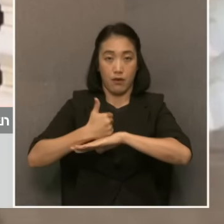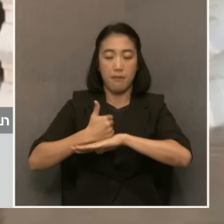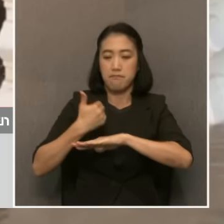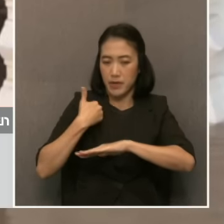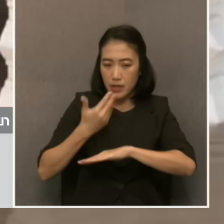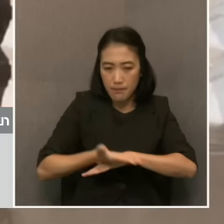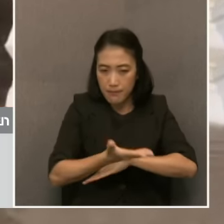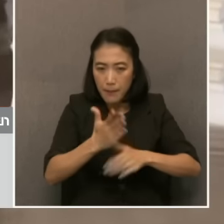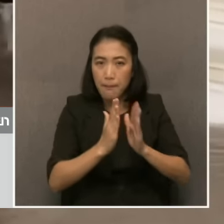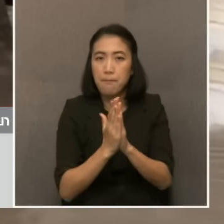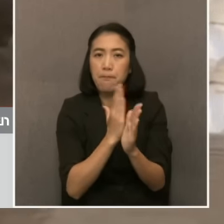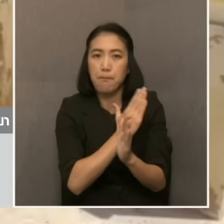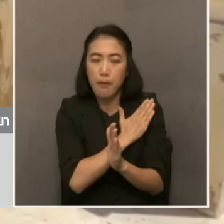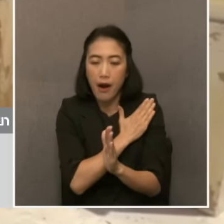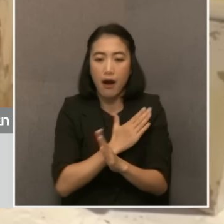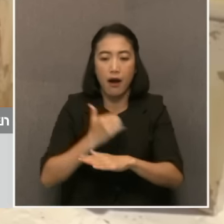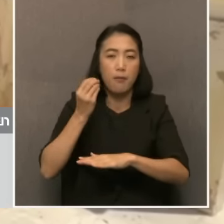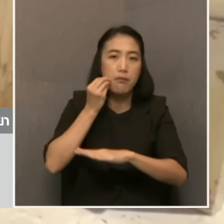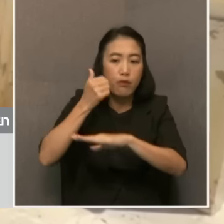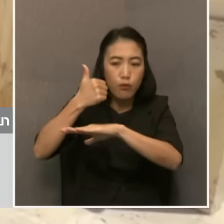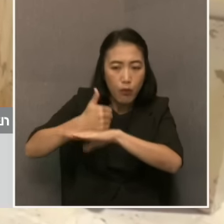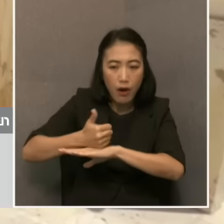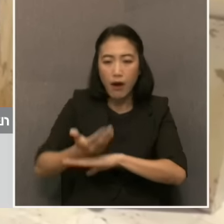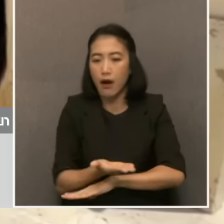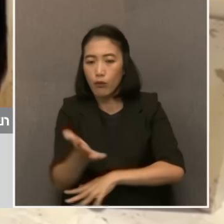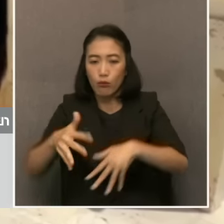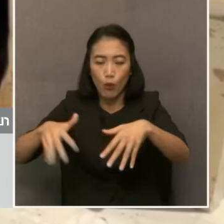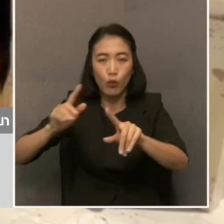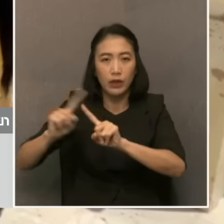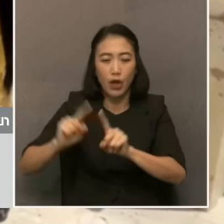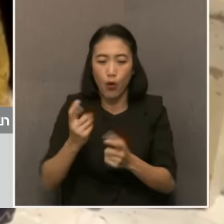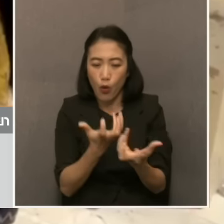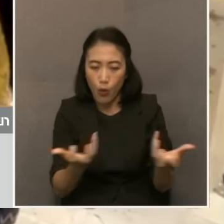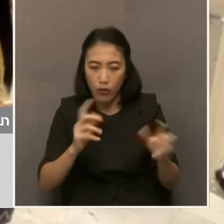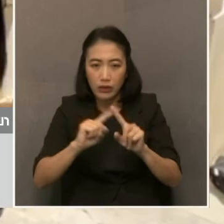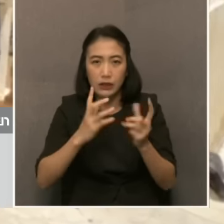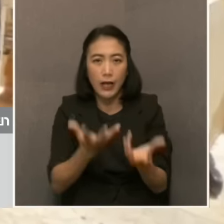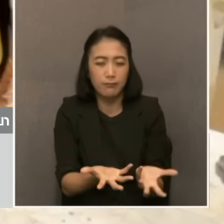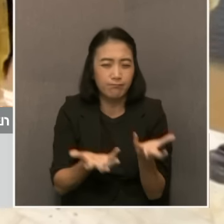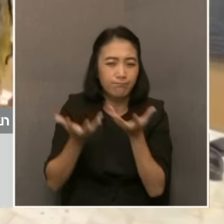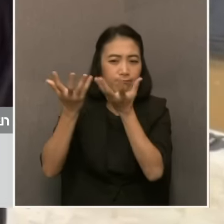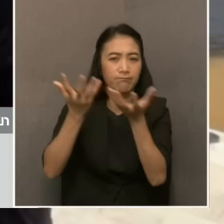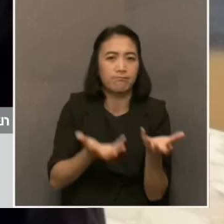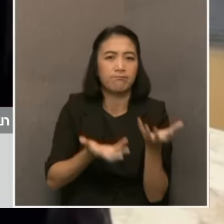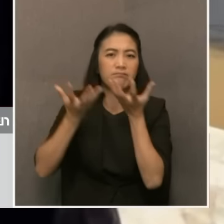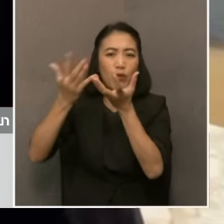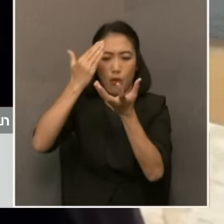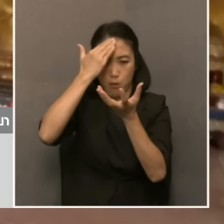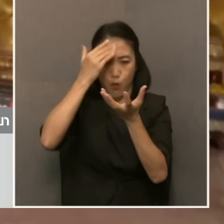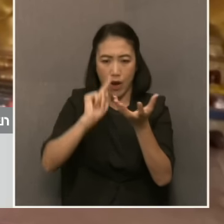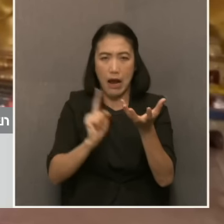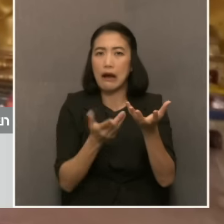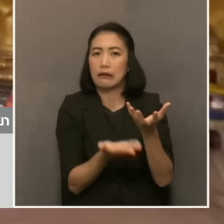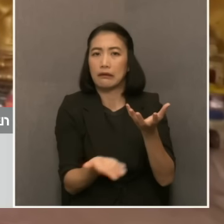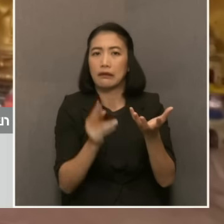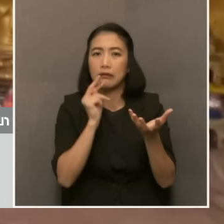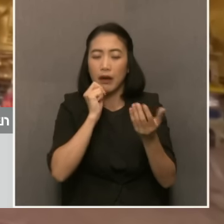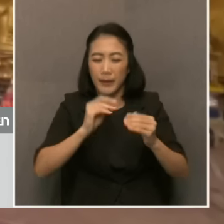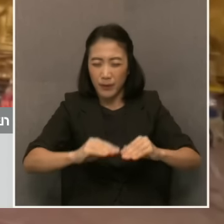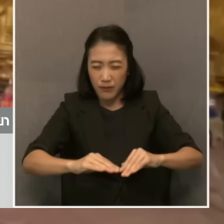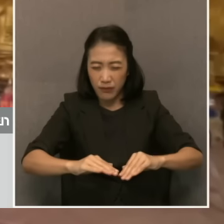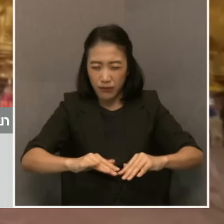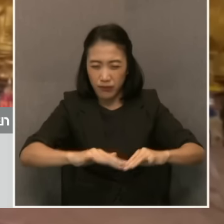บ้านผู้นำชุมชนขนย้ายข้าวของภายในโบสถขึ้นไว้บนที่สูงหลังจากระดับน้ำเพิ่มขึ้นอย่างต่อเนื่องมีการ